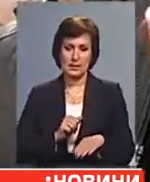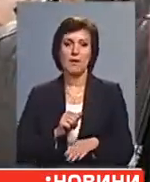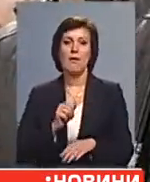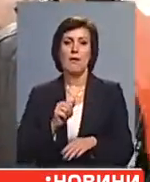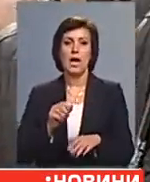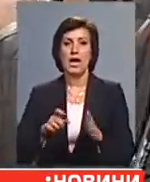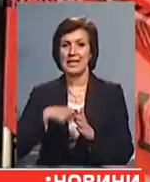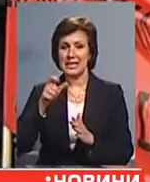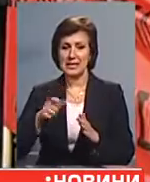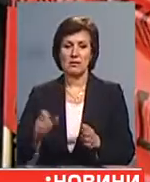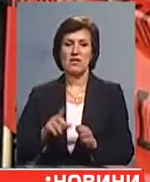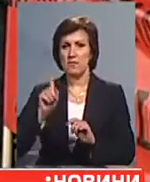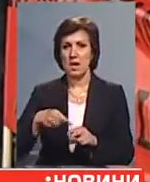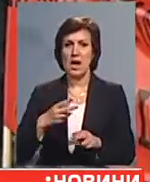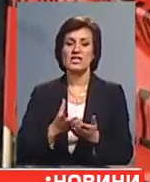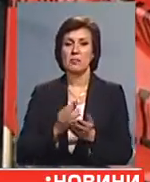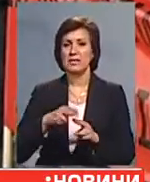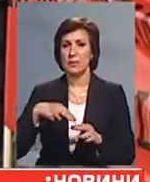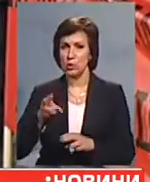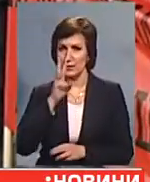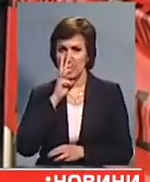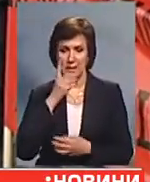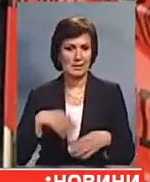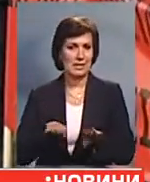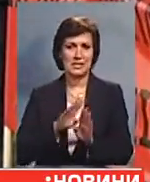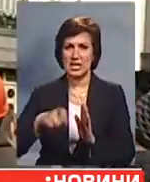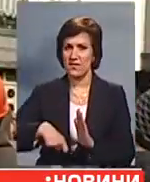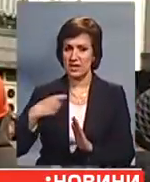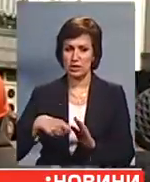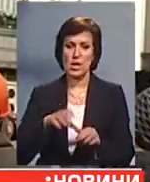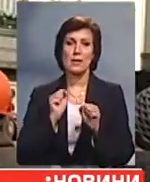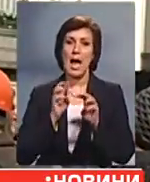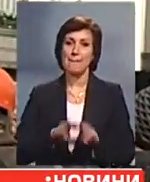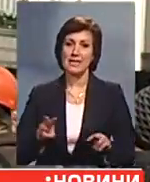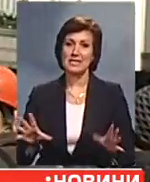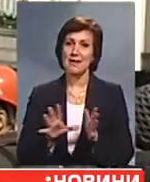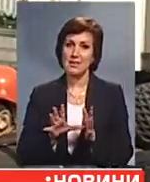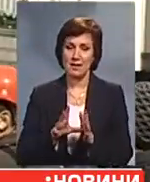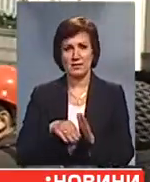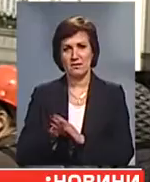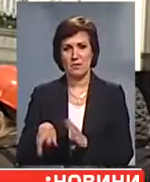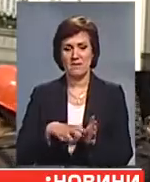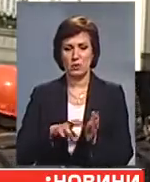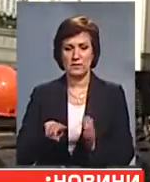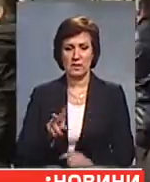вимагають виплатити їм заборговані зарплати, не закривати шахти, а міністра енергетики відправити у відставку.